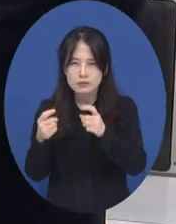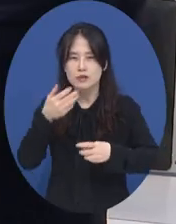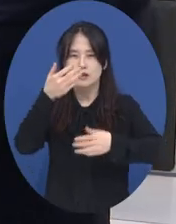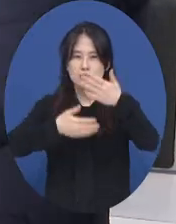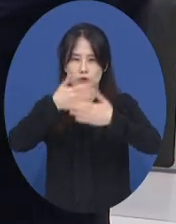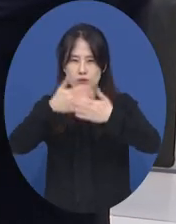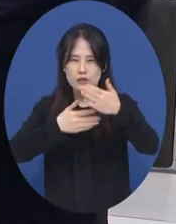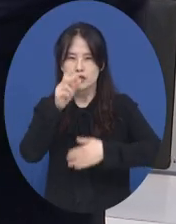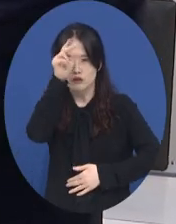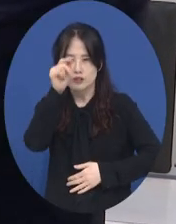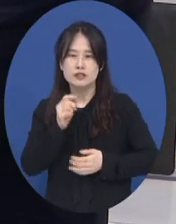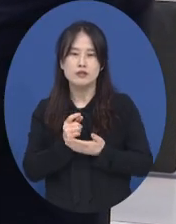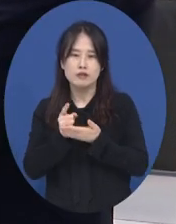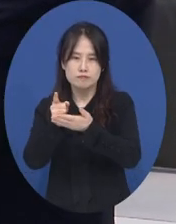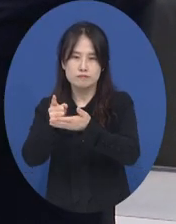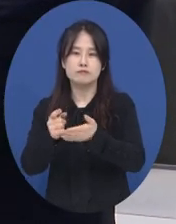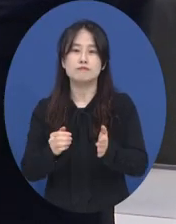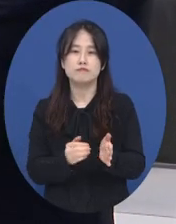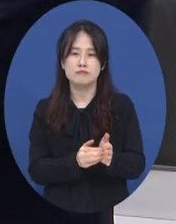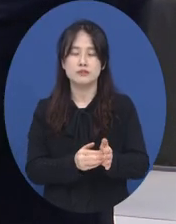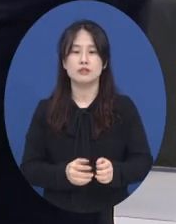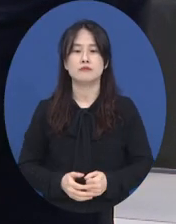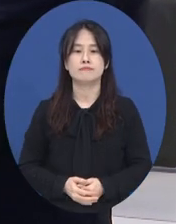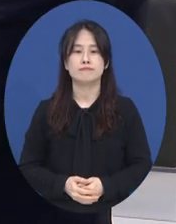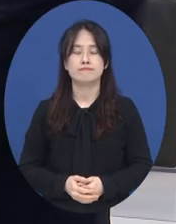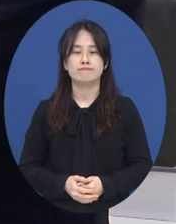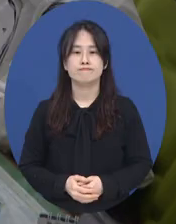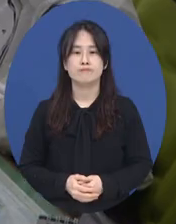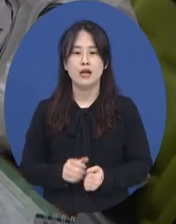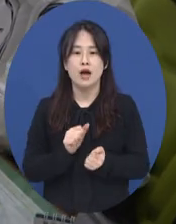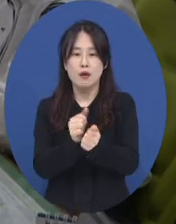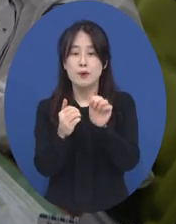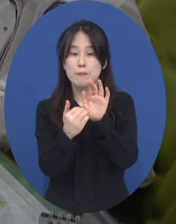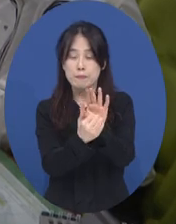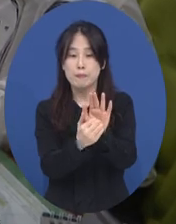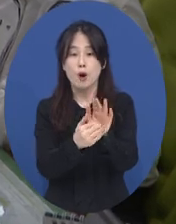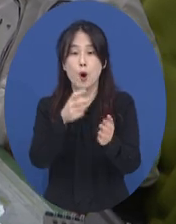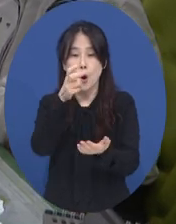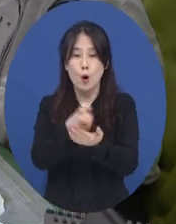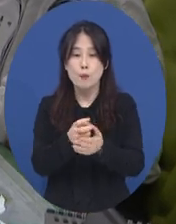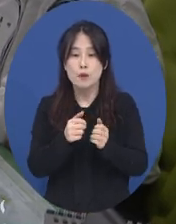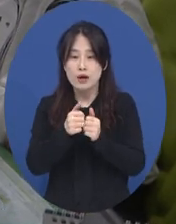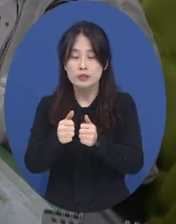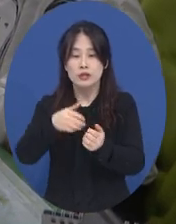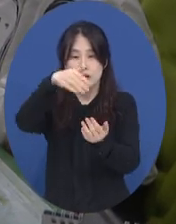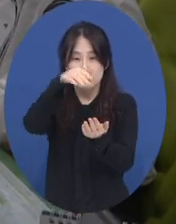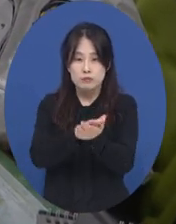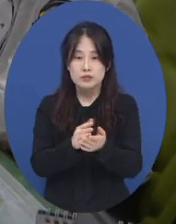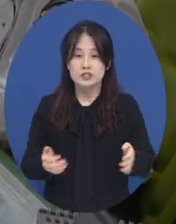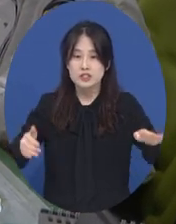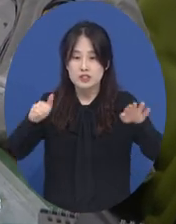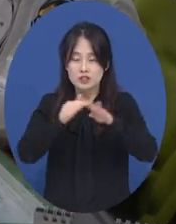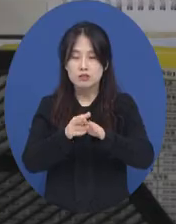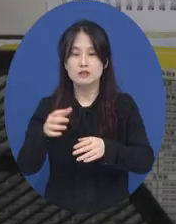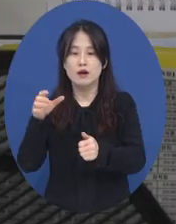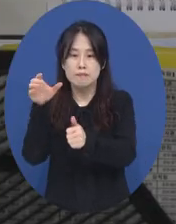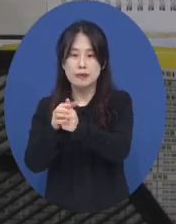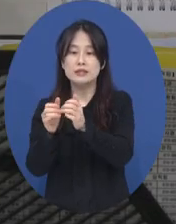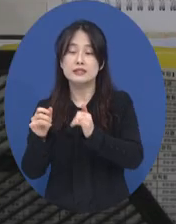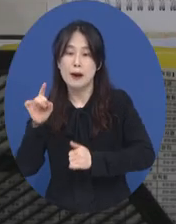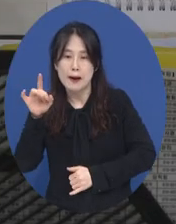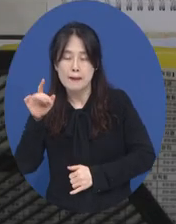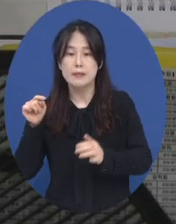등을 경찰서에 제출했다고 밝혔습니다. 감염병 예방법에 따라 폐쇄된 시설은 지정된 관리인